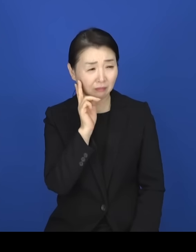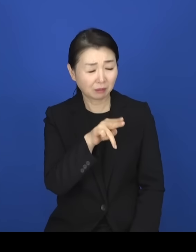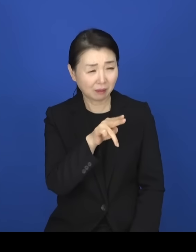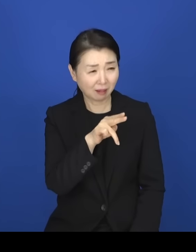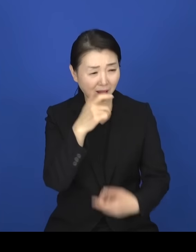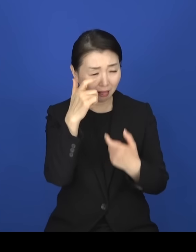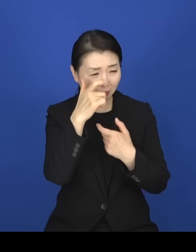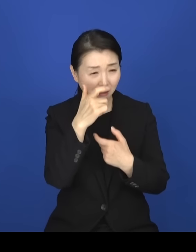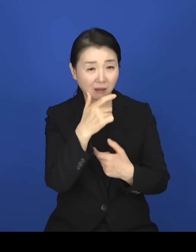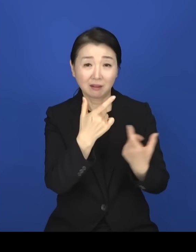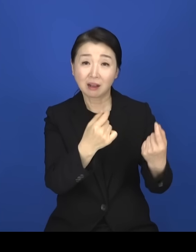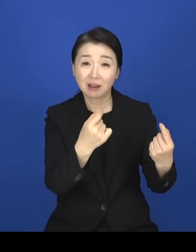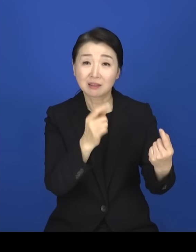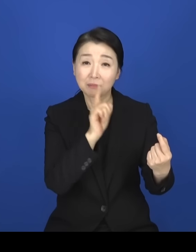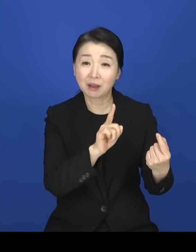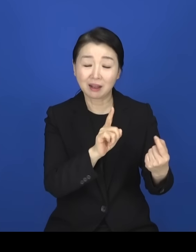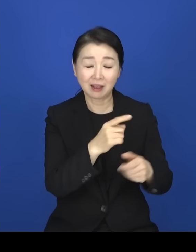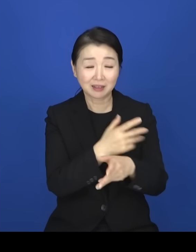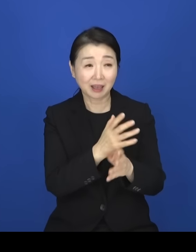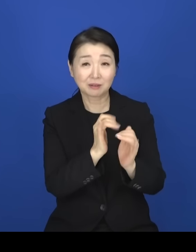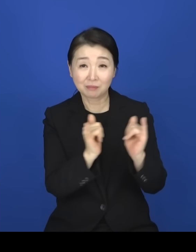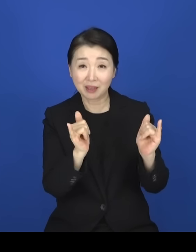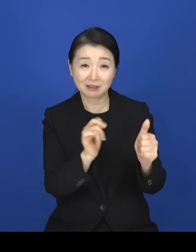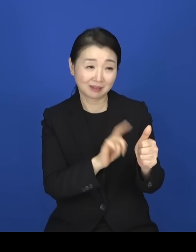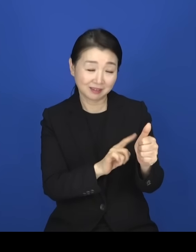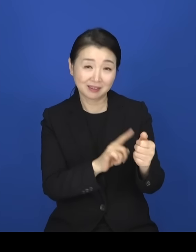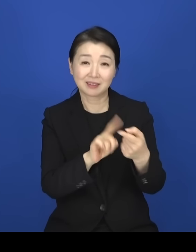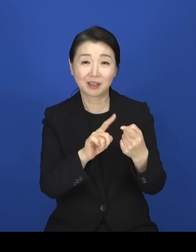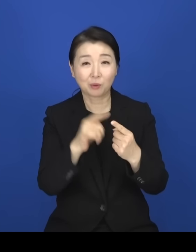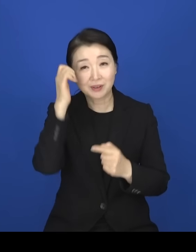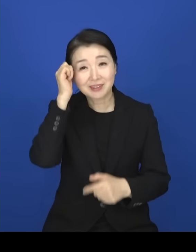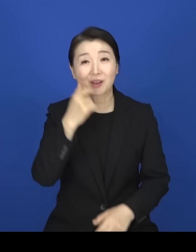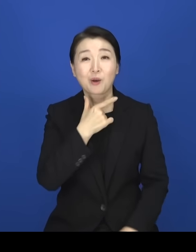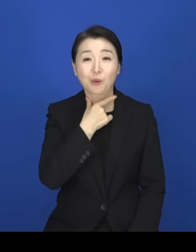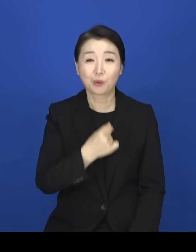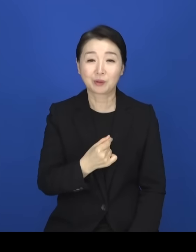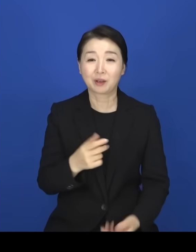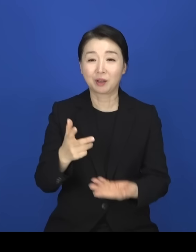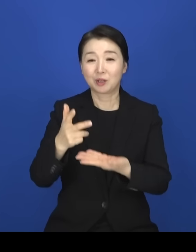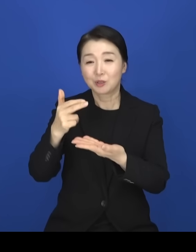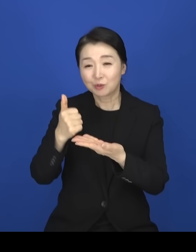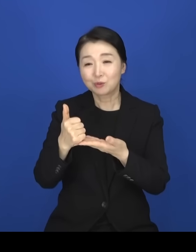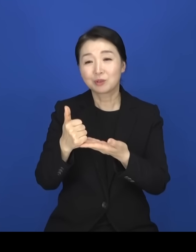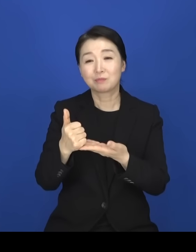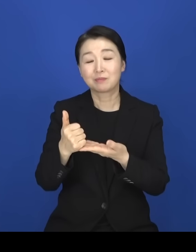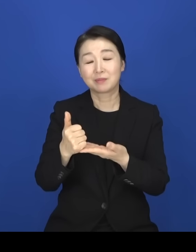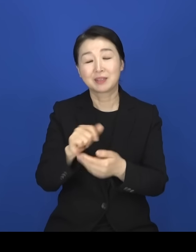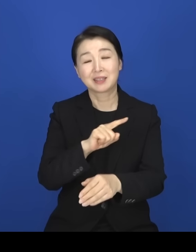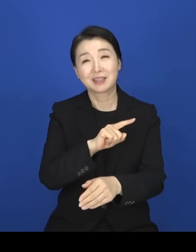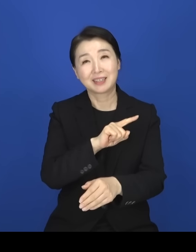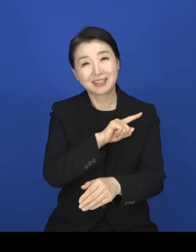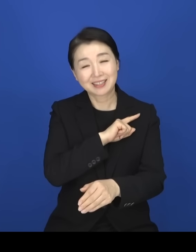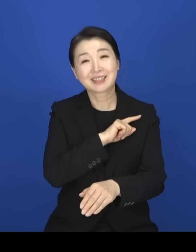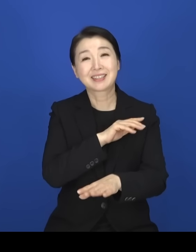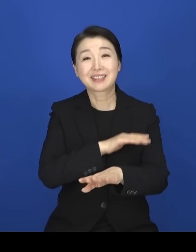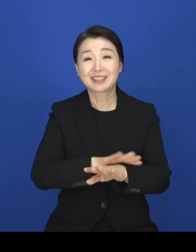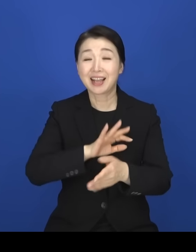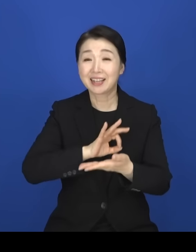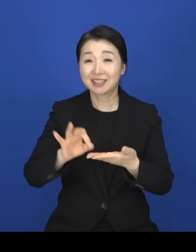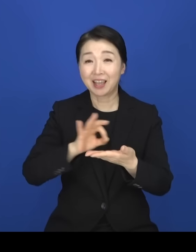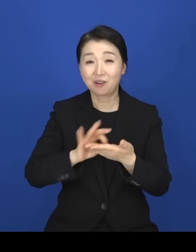네. 개그맨 김기리로서도 계속 기억이 되고 진짜 주님이 최고 잘 사용하는 길이로